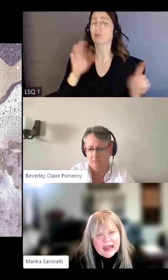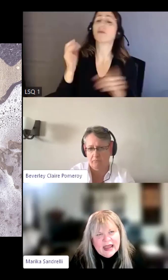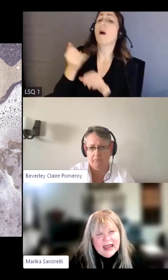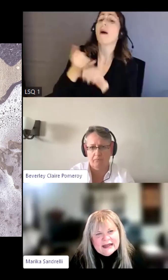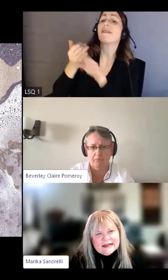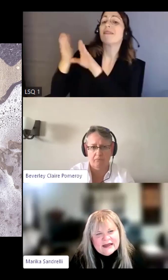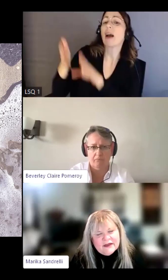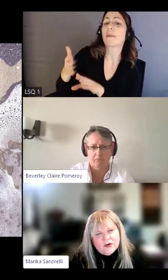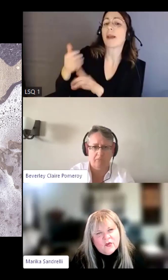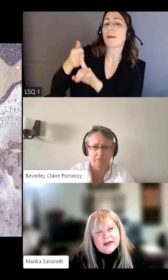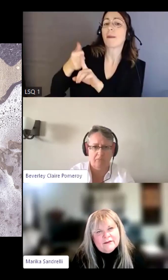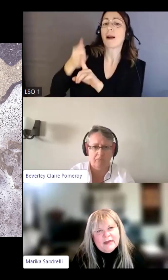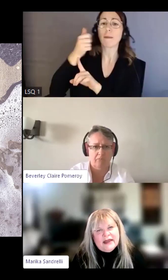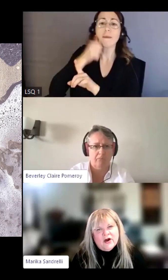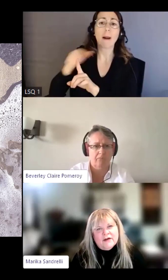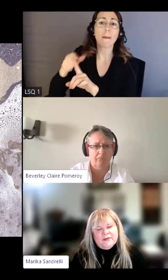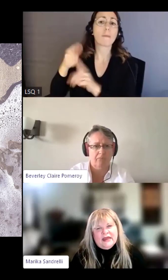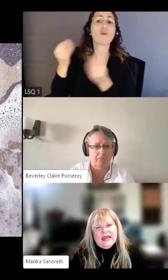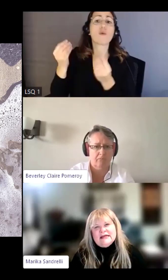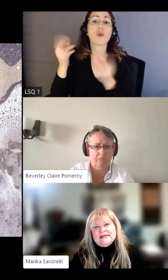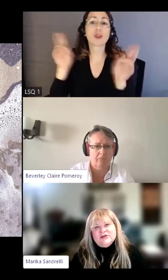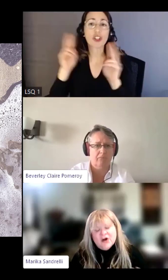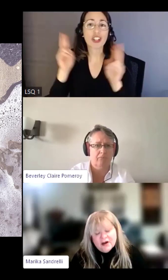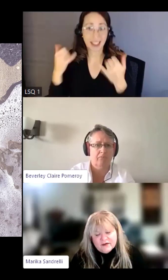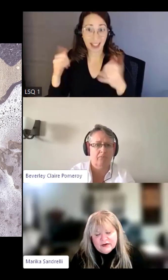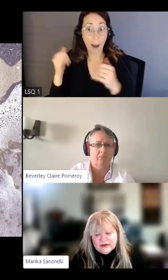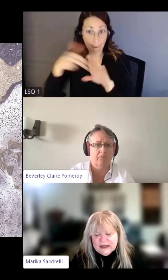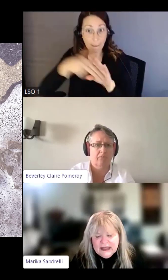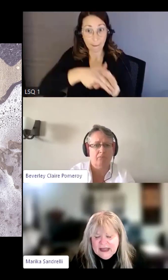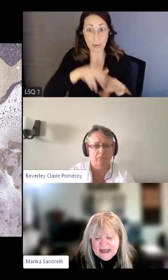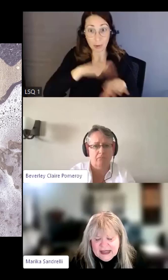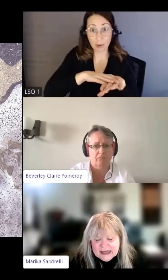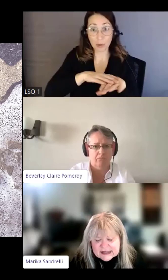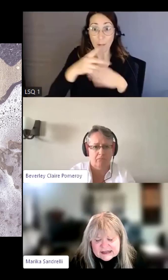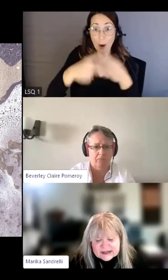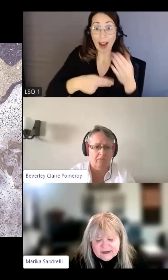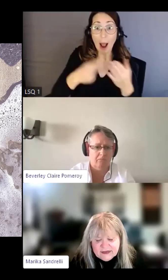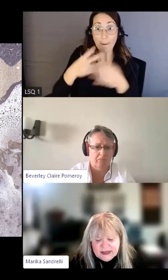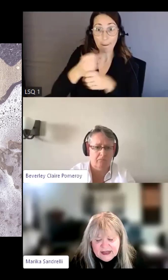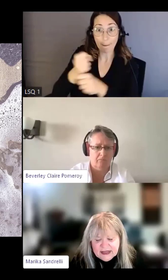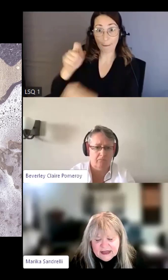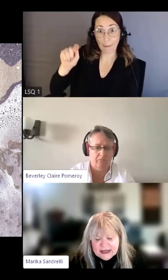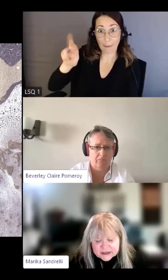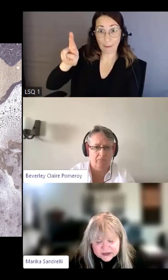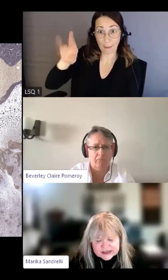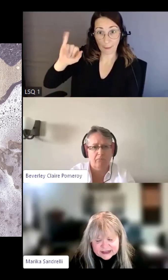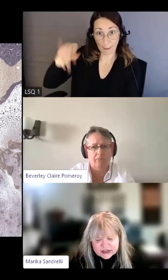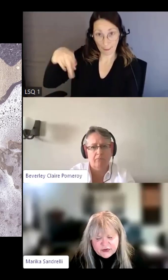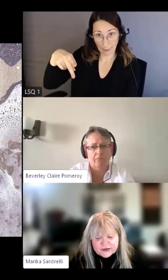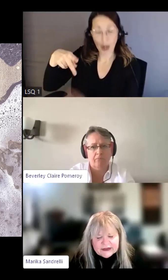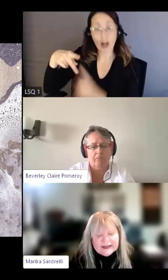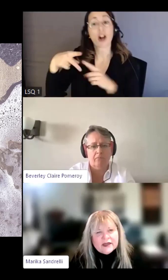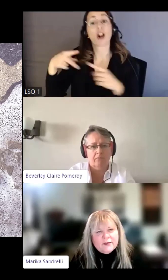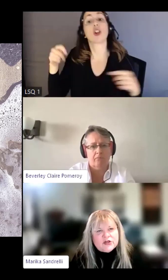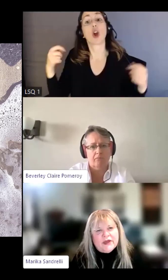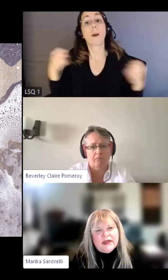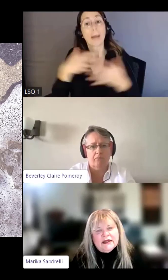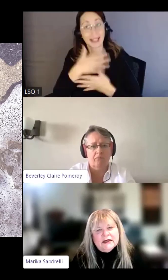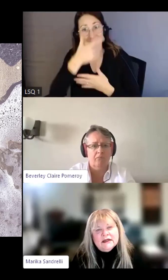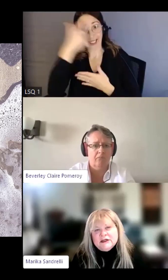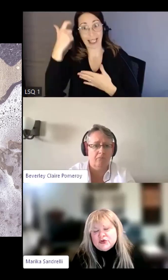TRIP, ce programme Traumatisme et résilience pratique éclairée. Et en fait, il y a un lien entre le